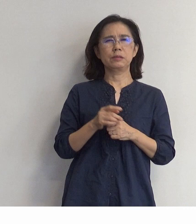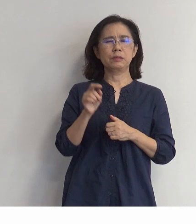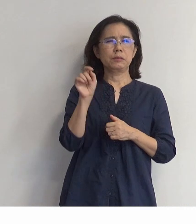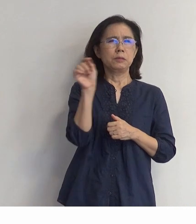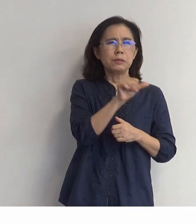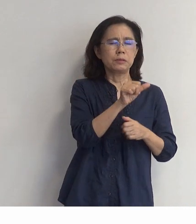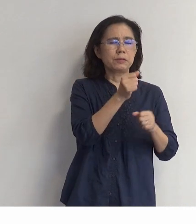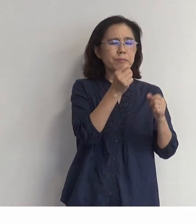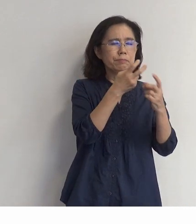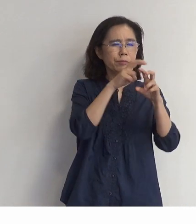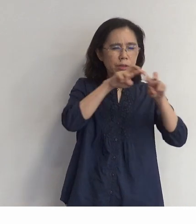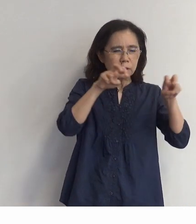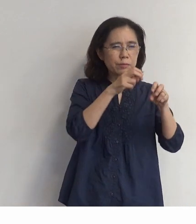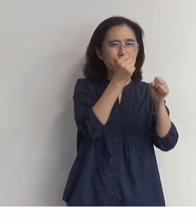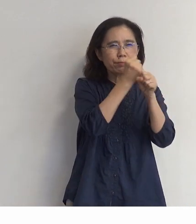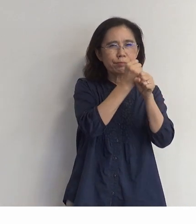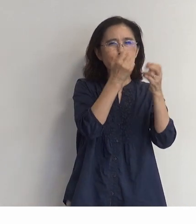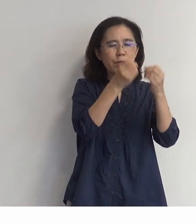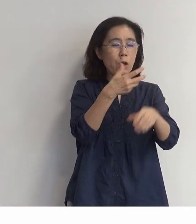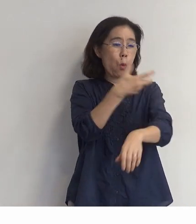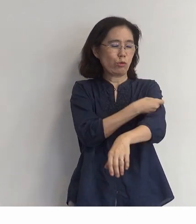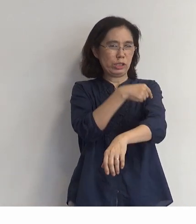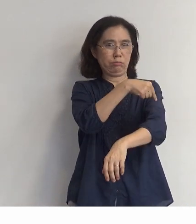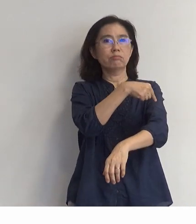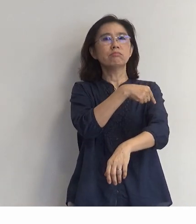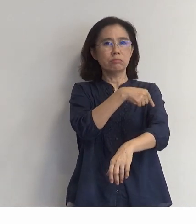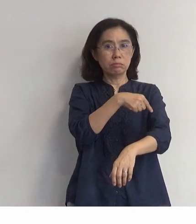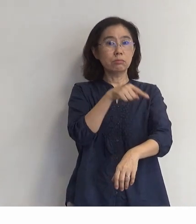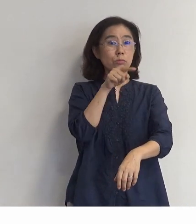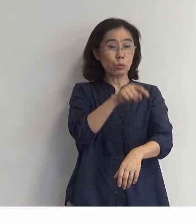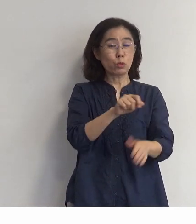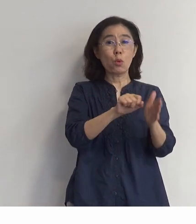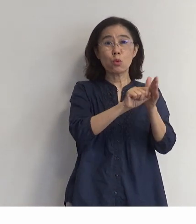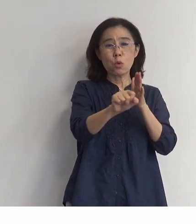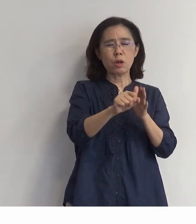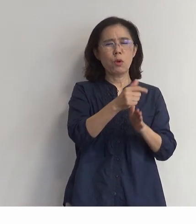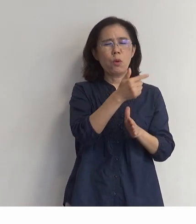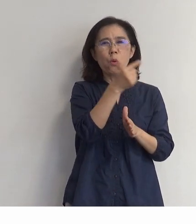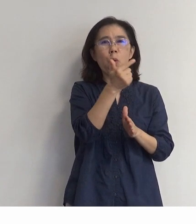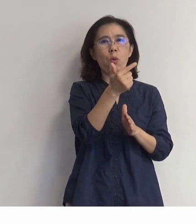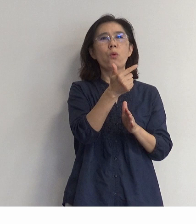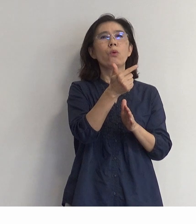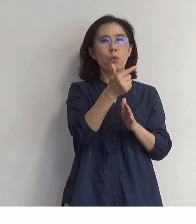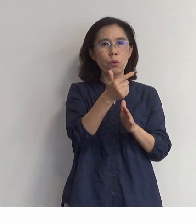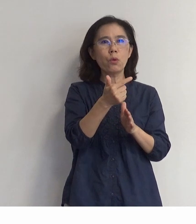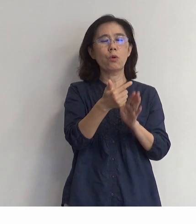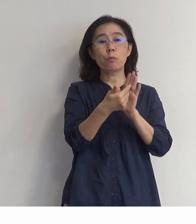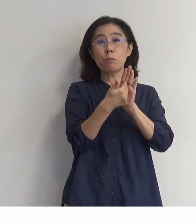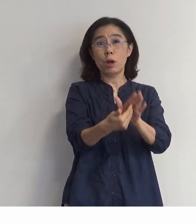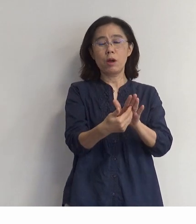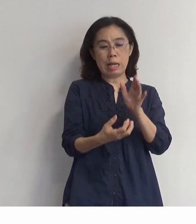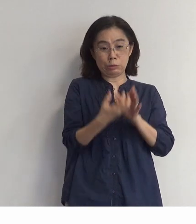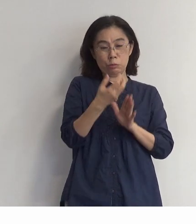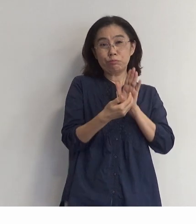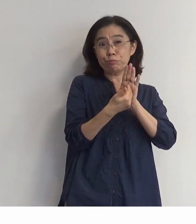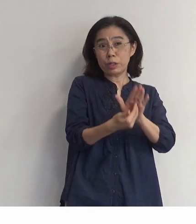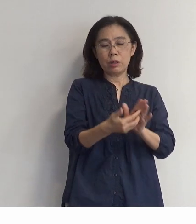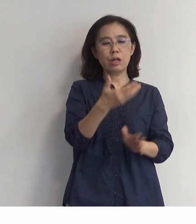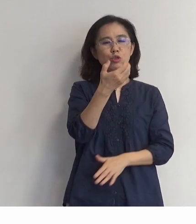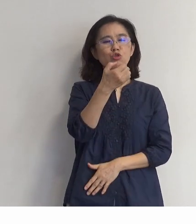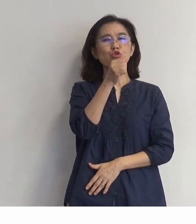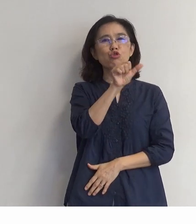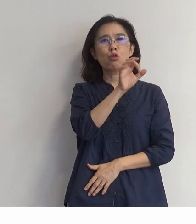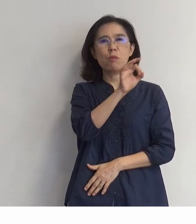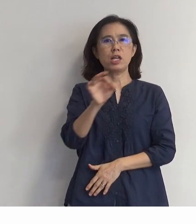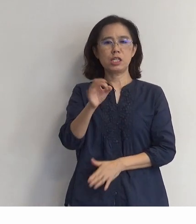驚異的な速さで開発された今回のワクチンはその効果も驚異的で、発症を約 95%